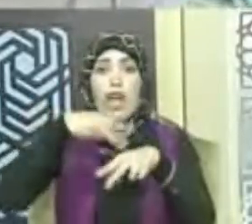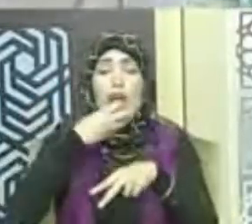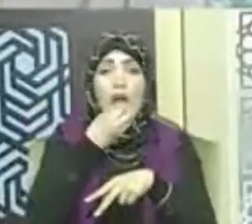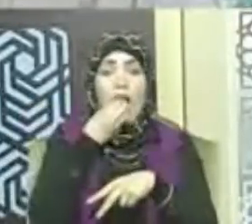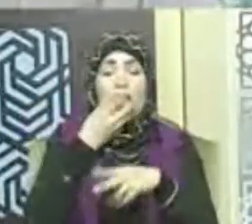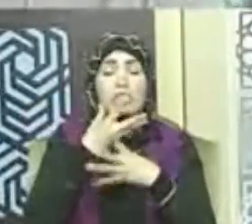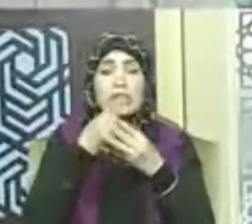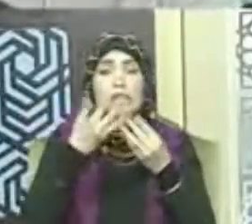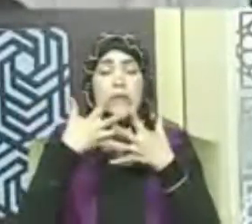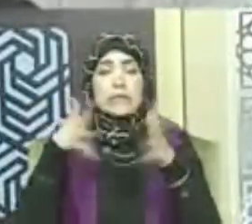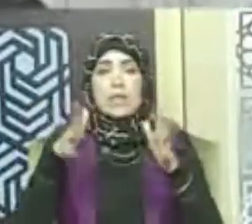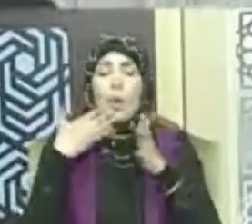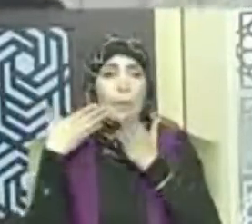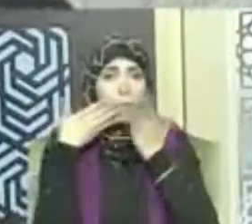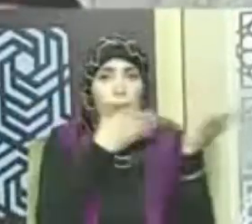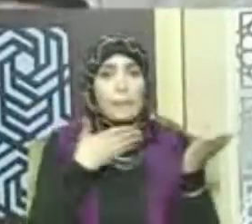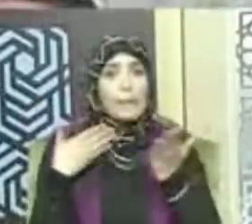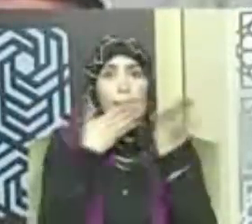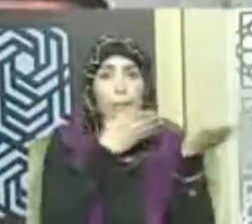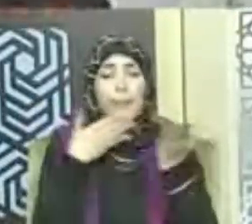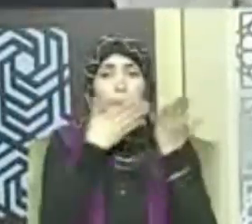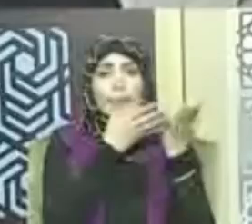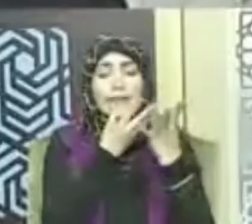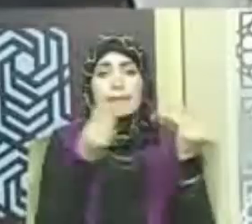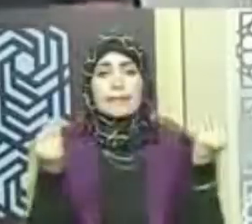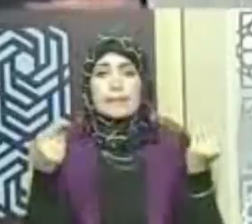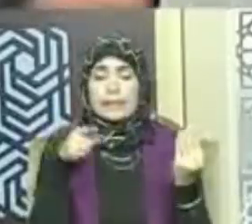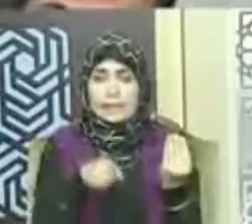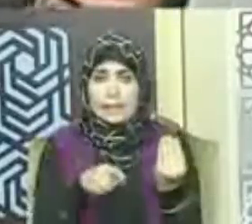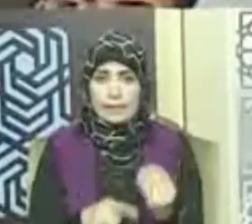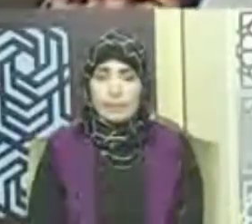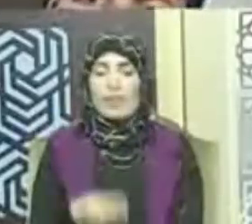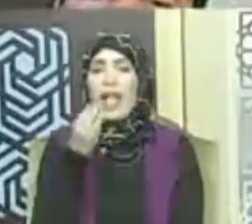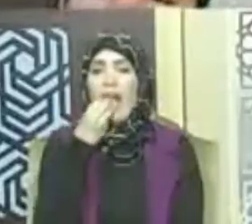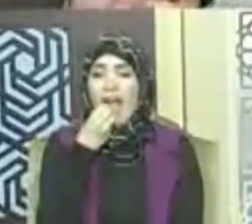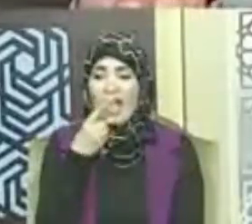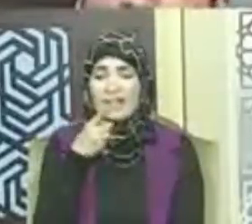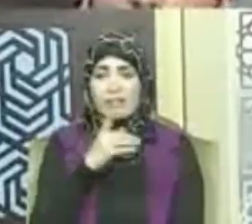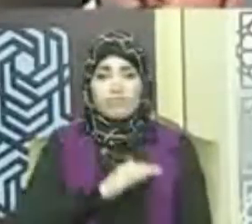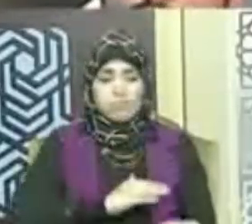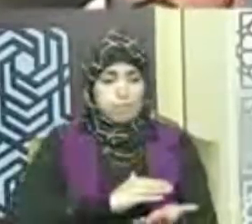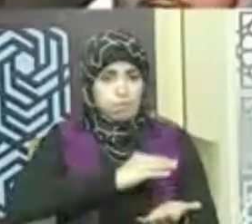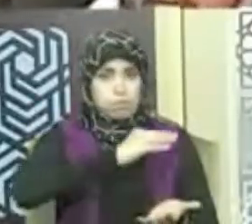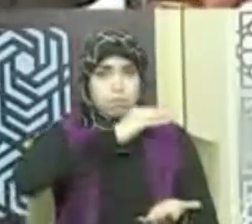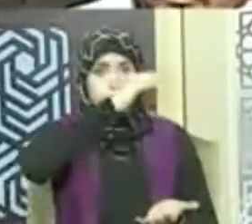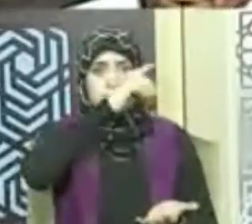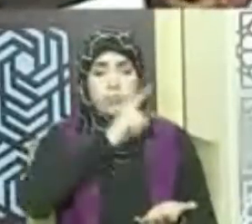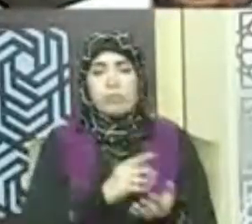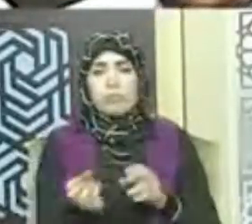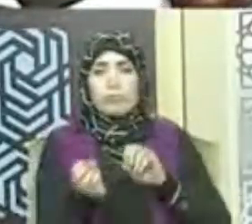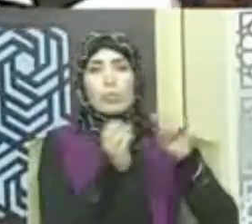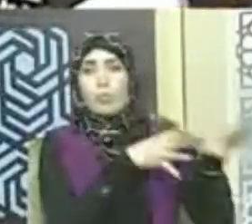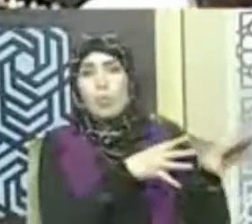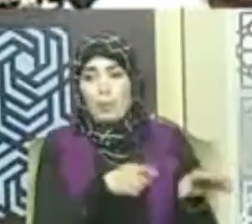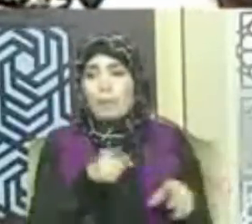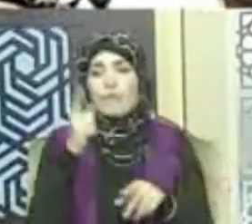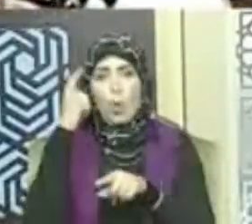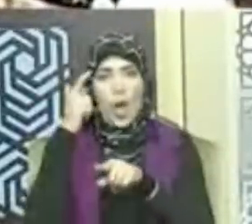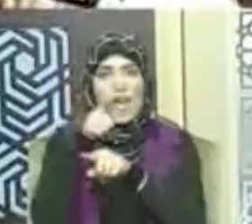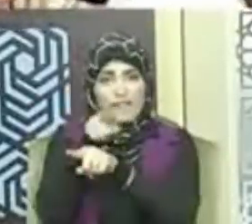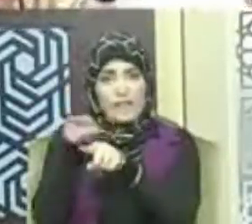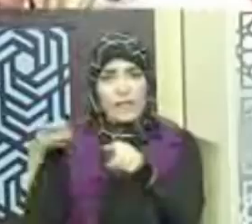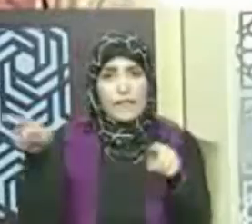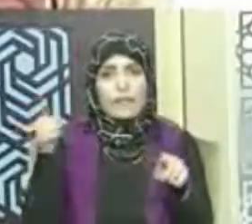كبيرين، فيصنعون ما لا يأكلون، وإلى جانبهم السائل والمحروم